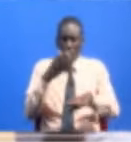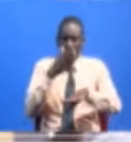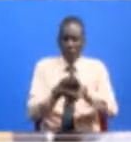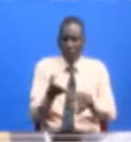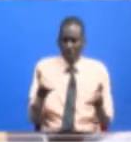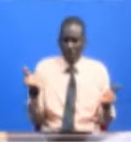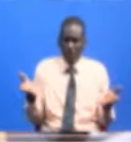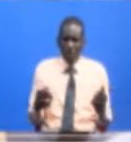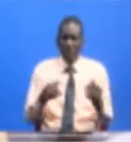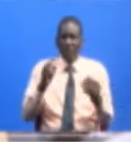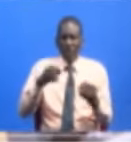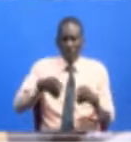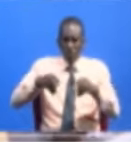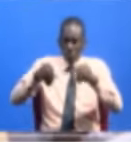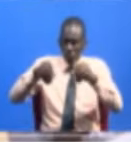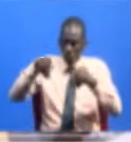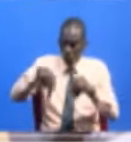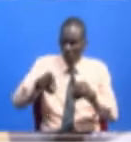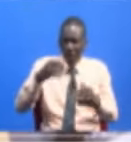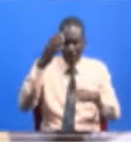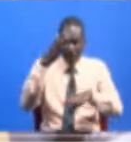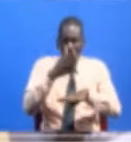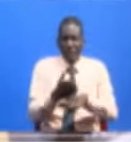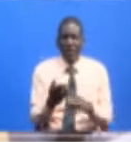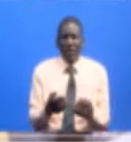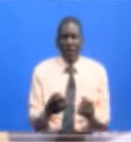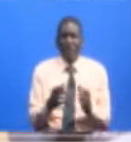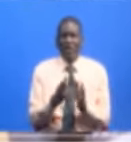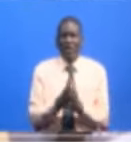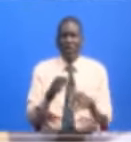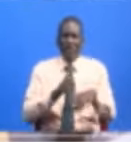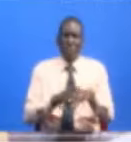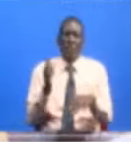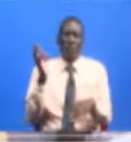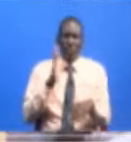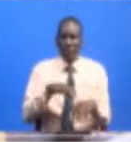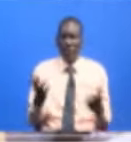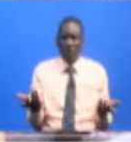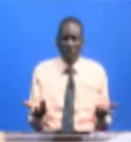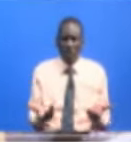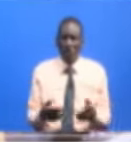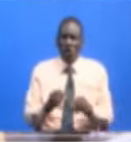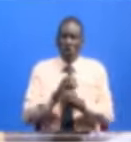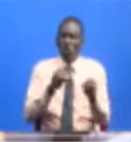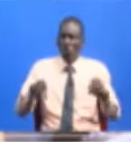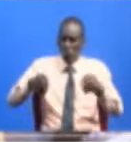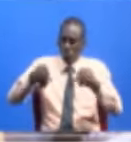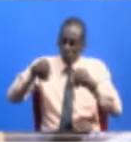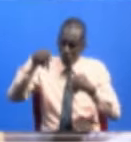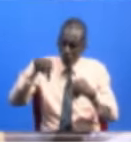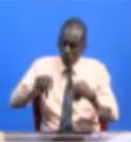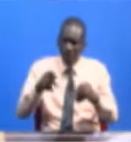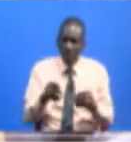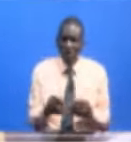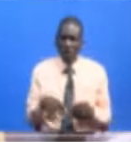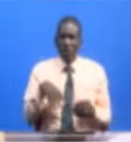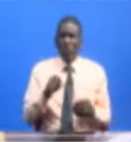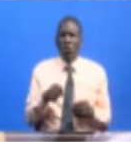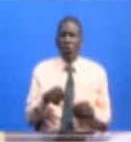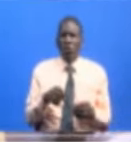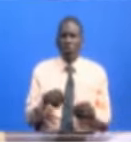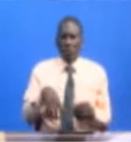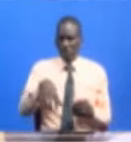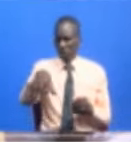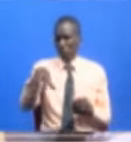tumeanzia mbolea mbaya, time yake imeenda, mbolea ndio hii hakuna. So poor importation. I kindly